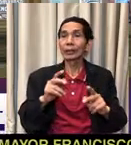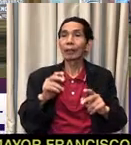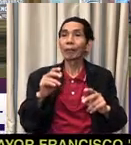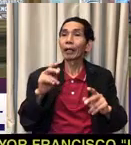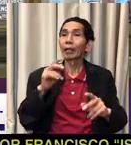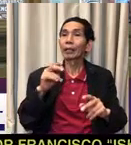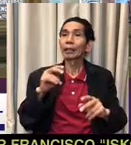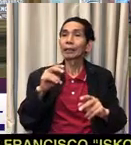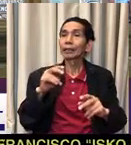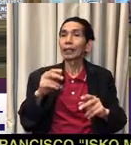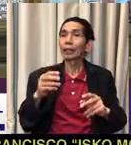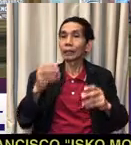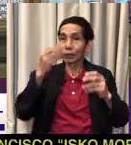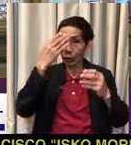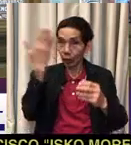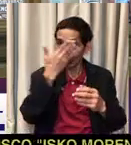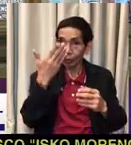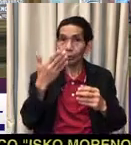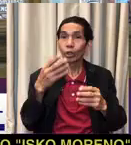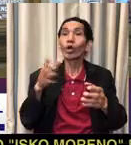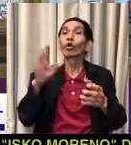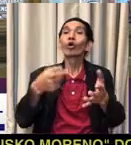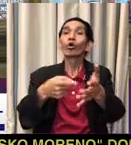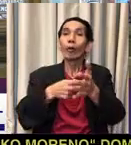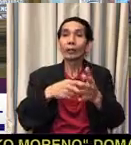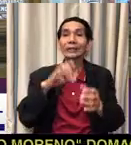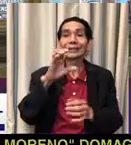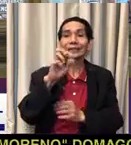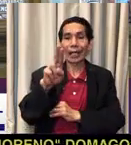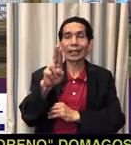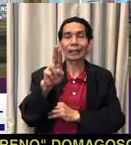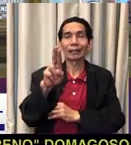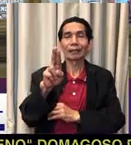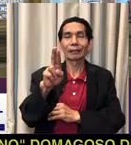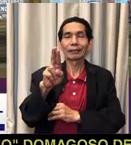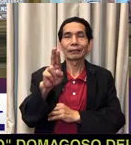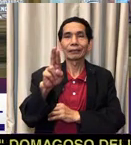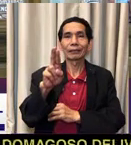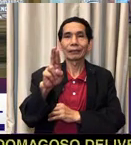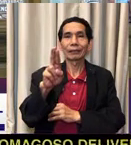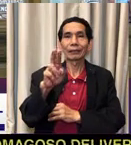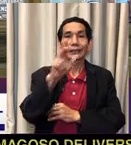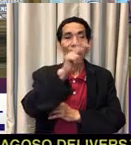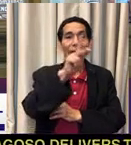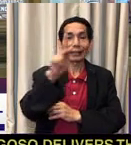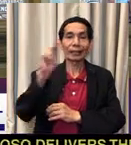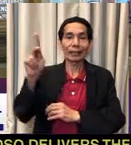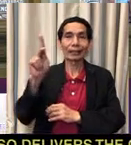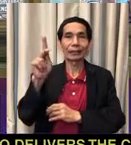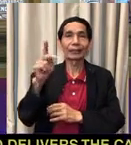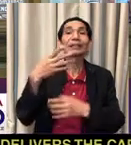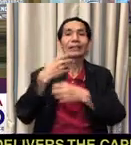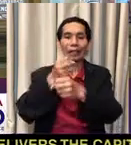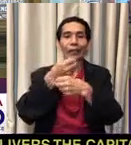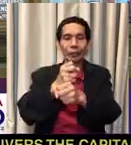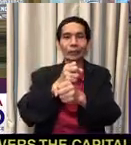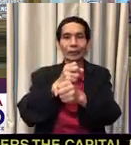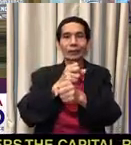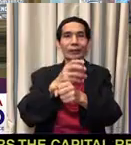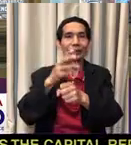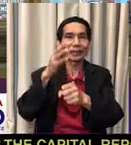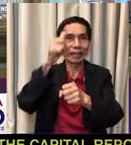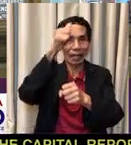netizen na nanonood, yung request ninyong banyo sa kartilya, ginagawa na ni